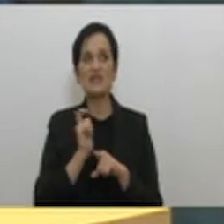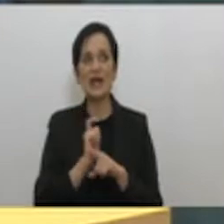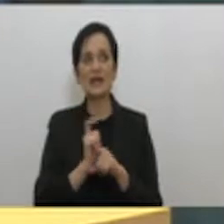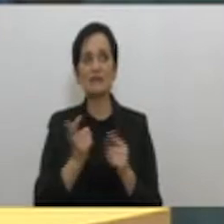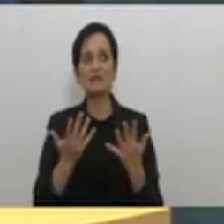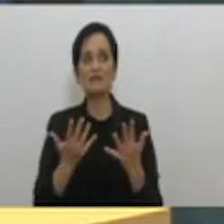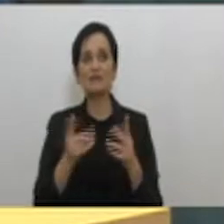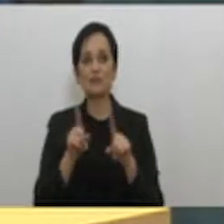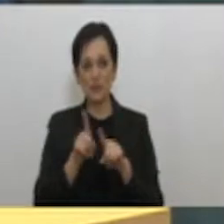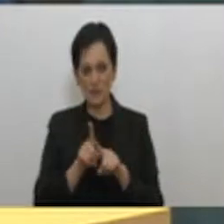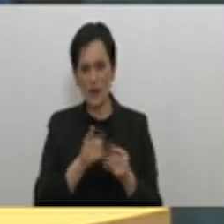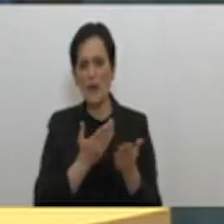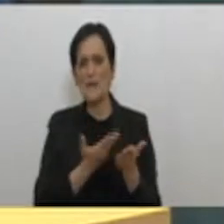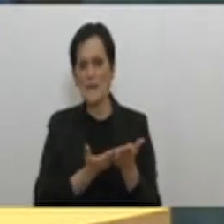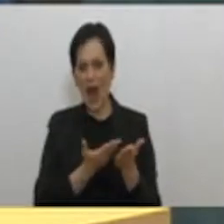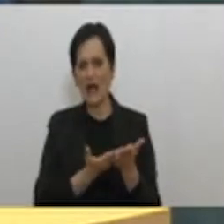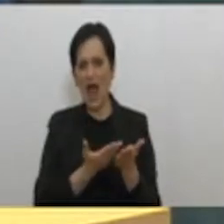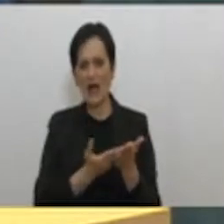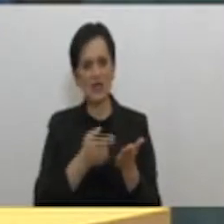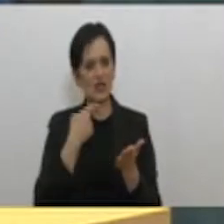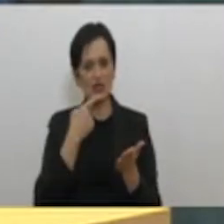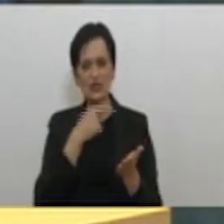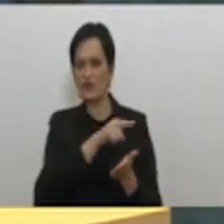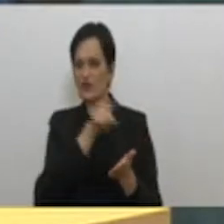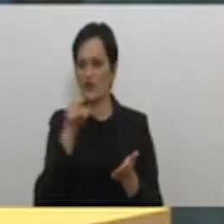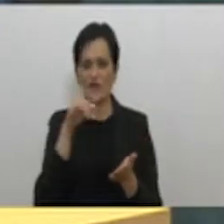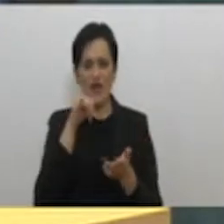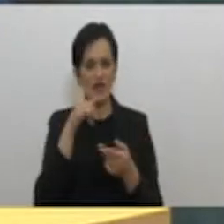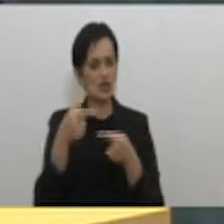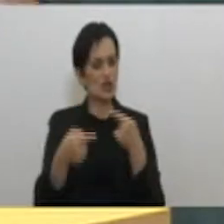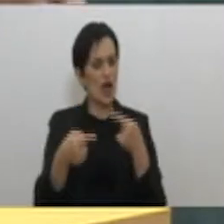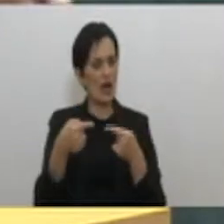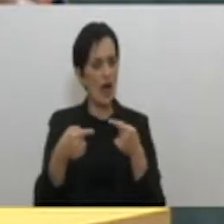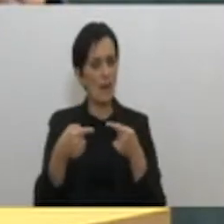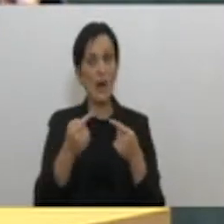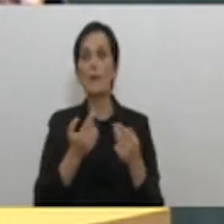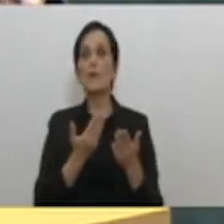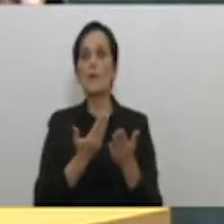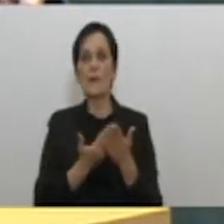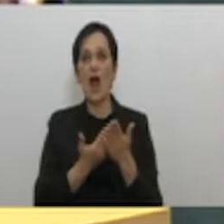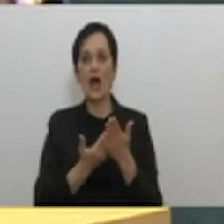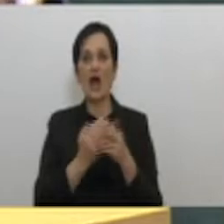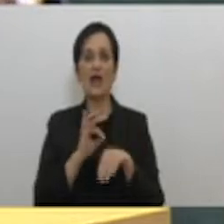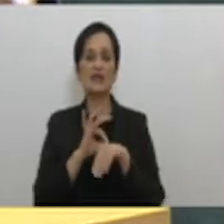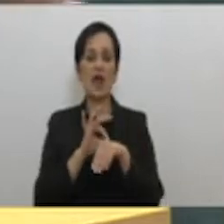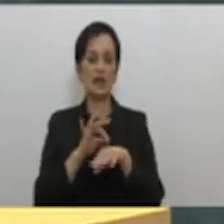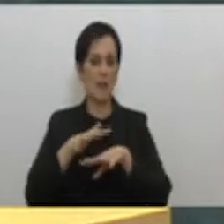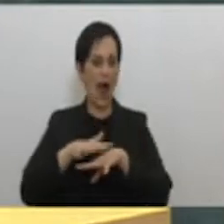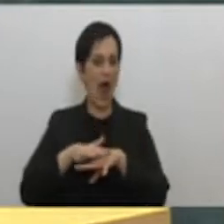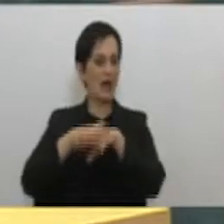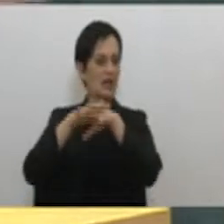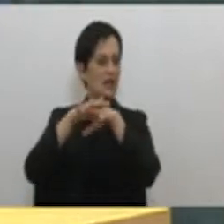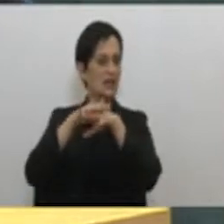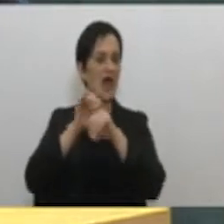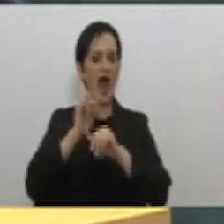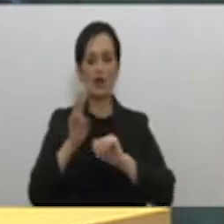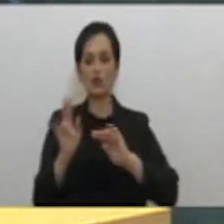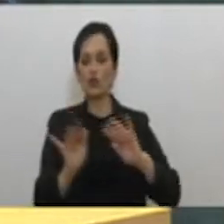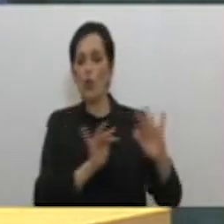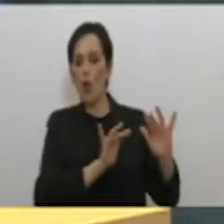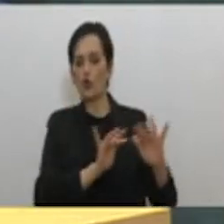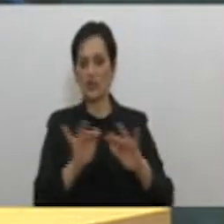ისეთ მაგალითებს ვიტყვი, რომელზეც ვერავინ ვერ შემეკამათებით. თქვათ, ტარდება რაღაც აქცია ან რაღაც ღონისძიება